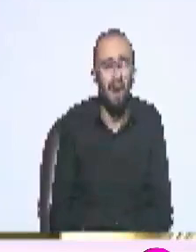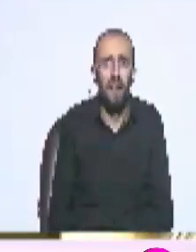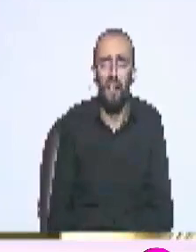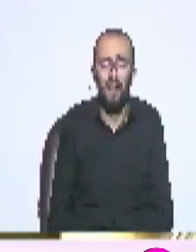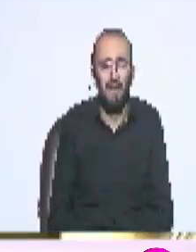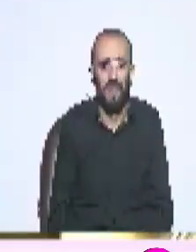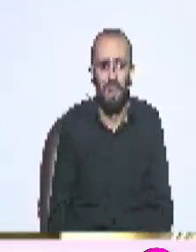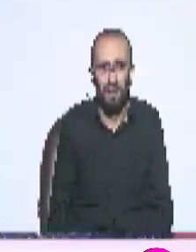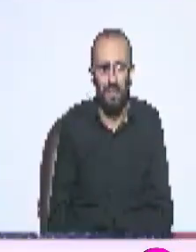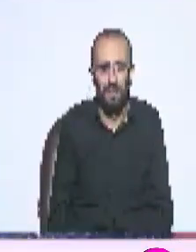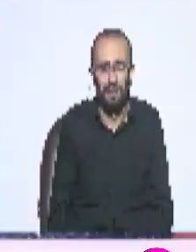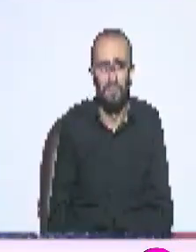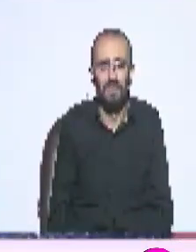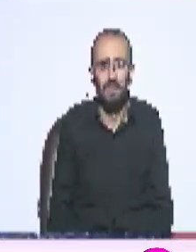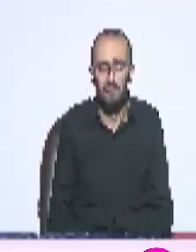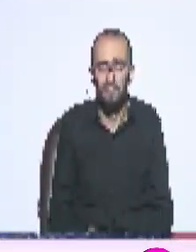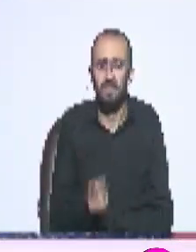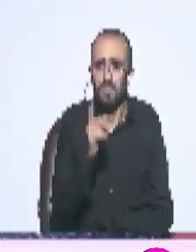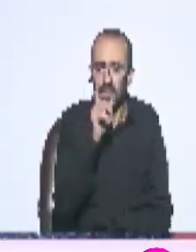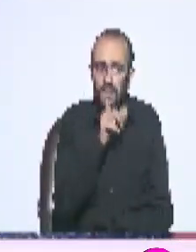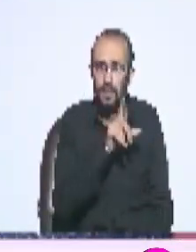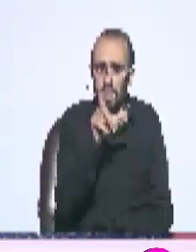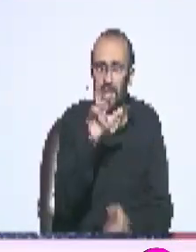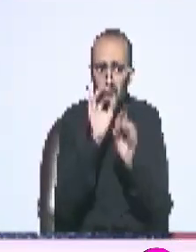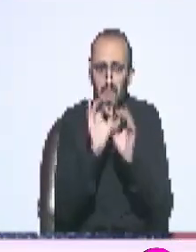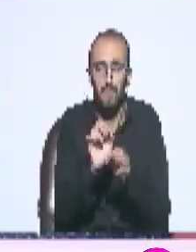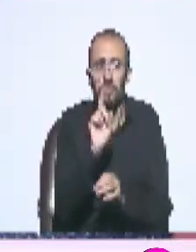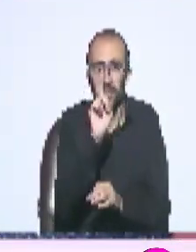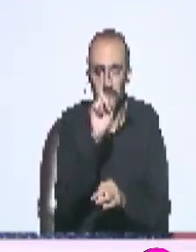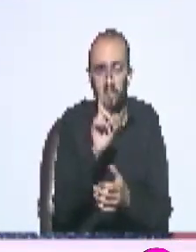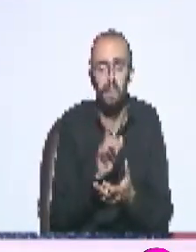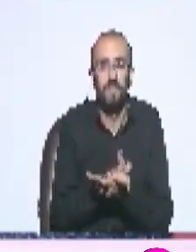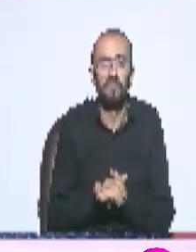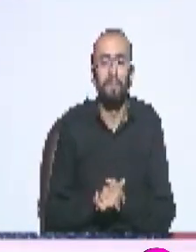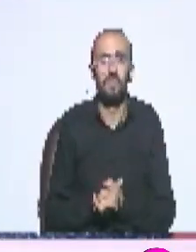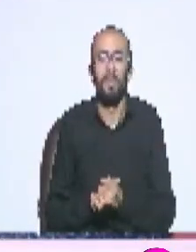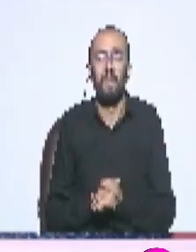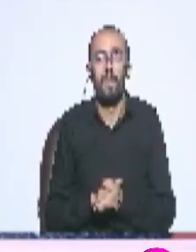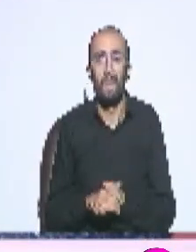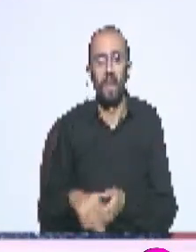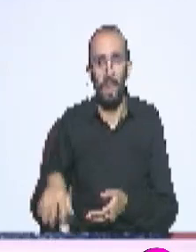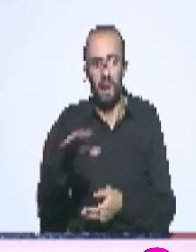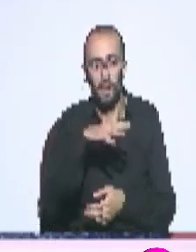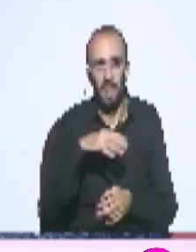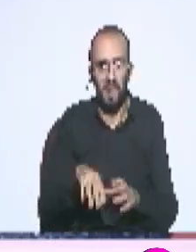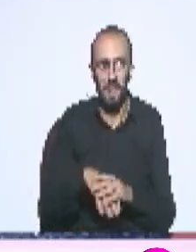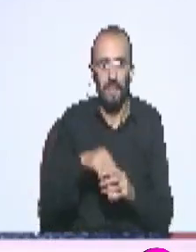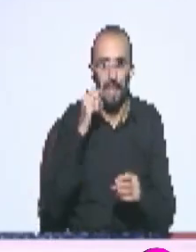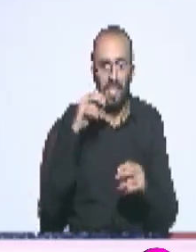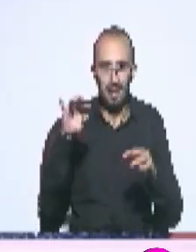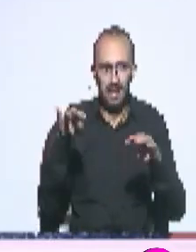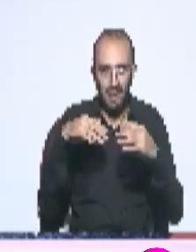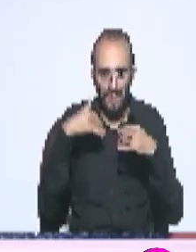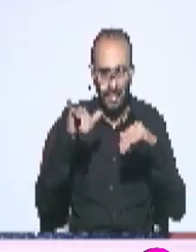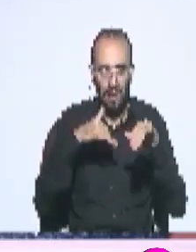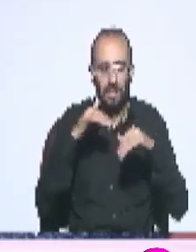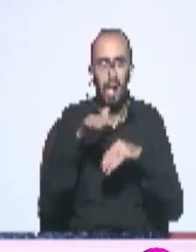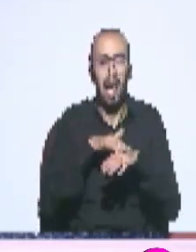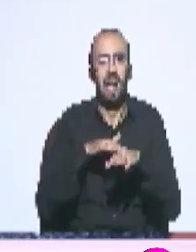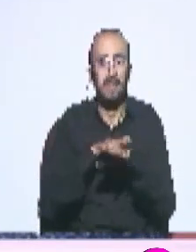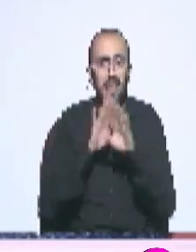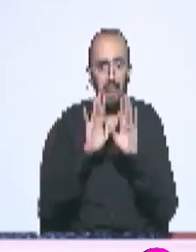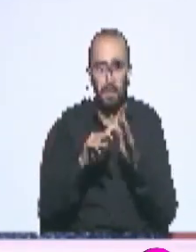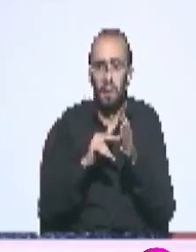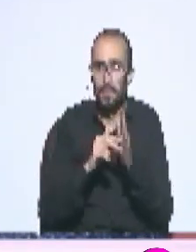الحاجات المحيطه انا مع حضرتك جدا في ده بس احد الحاجات اللي احنا بنعملها برده لما الناس بتبقى بتيجي ويبقوا جايين حاسين الاحساس